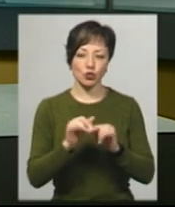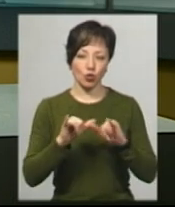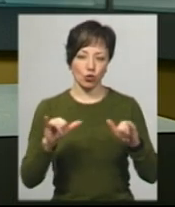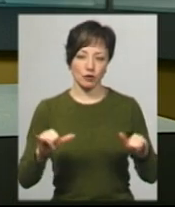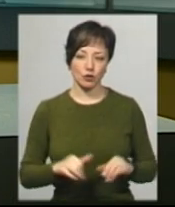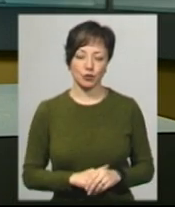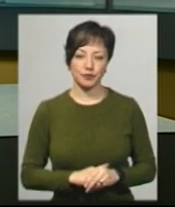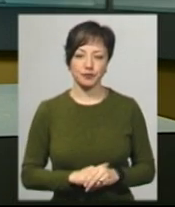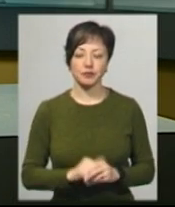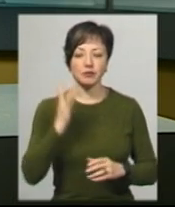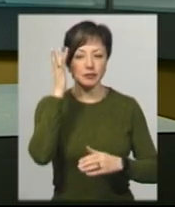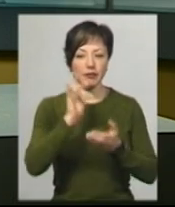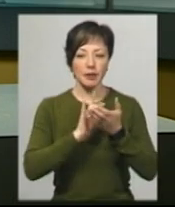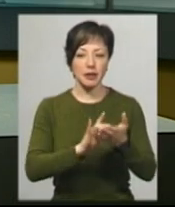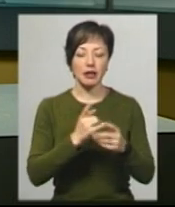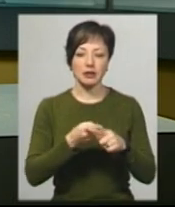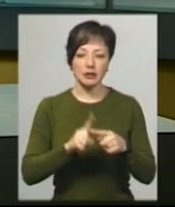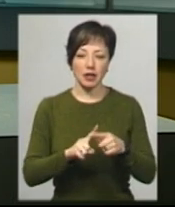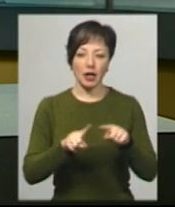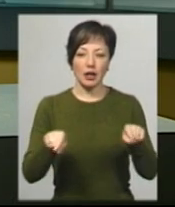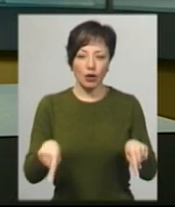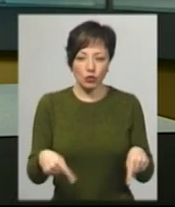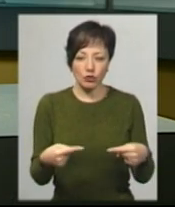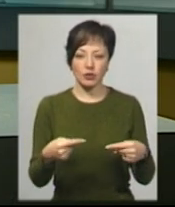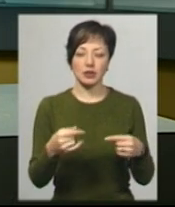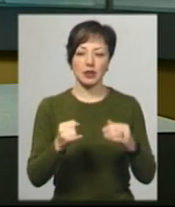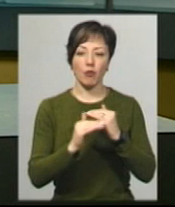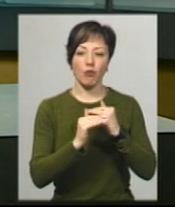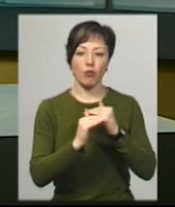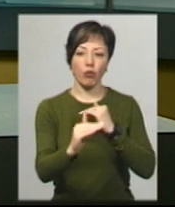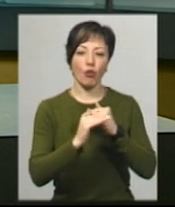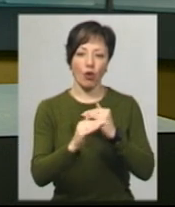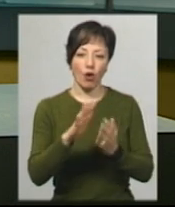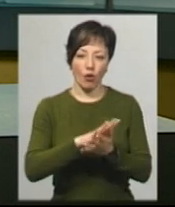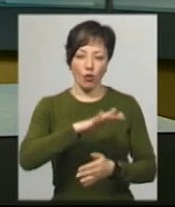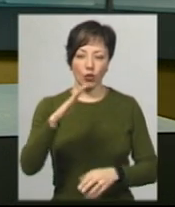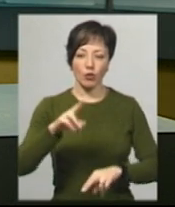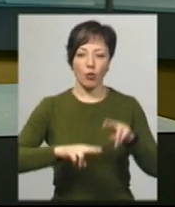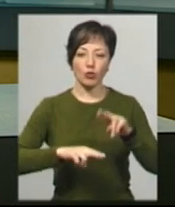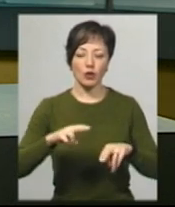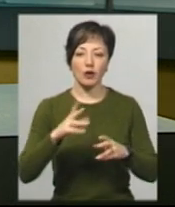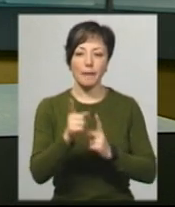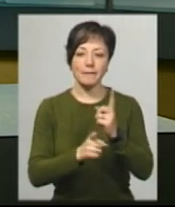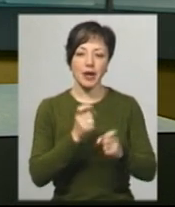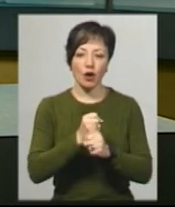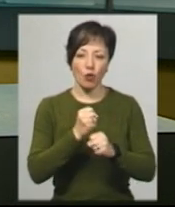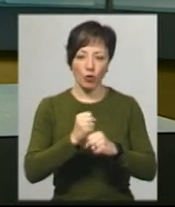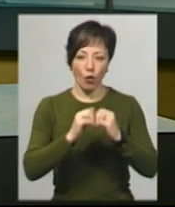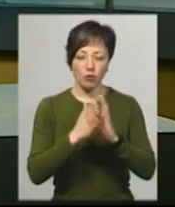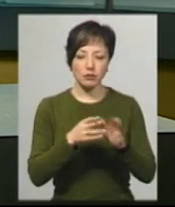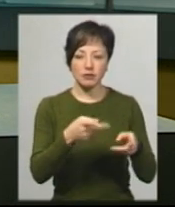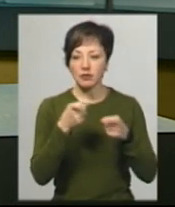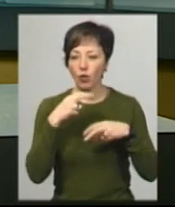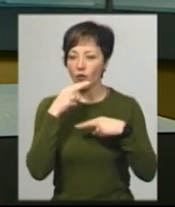та розвитку. Мета Офісу – рекультивація діючого полігону, побудова сміттєпереробного комплексу та привернення уваги жителів міста